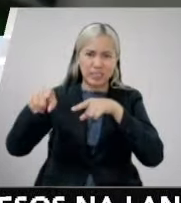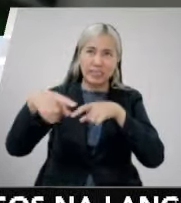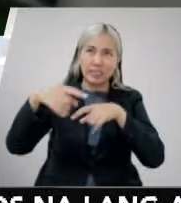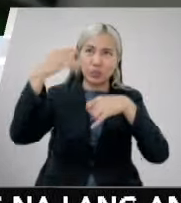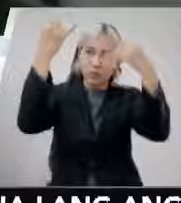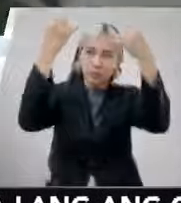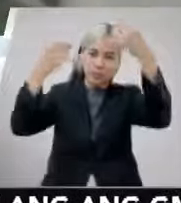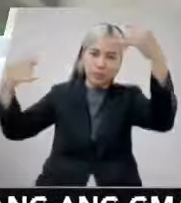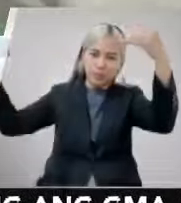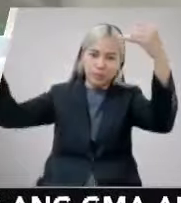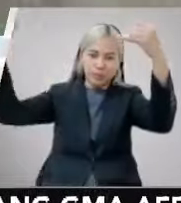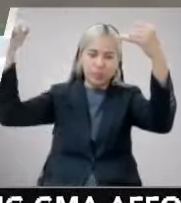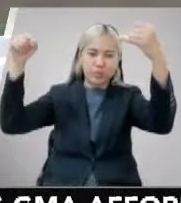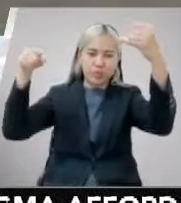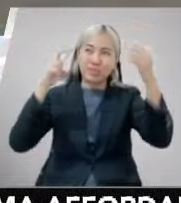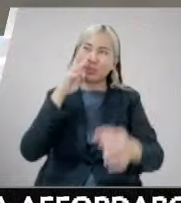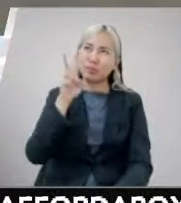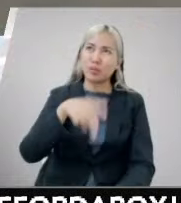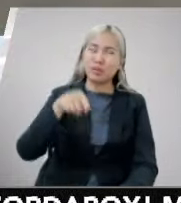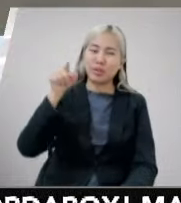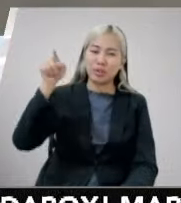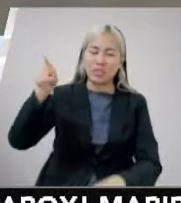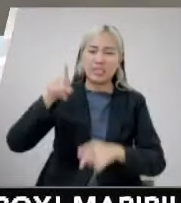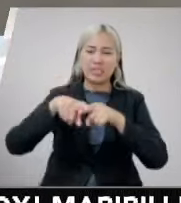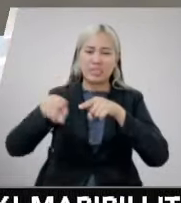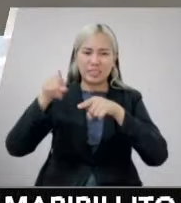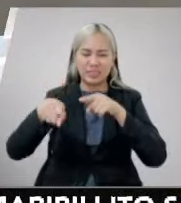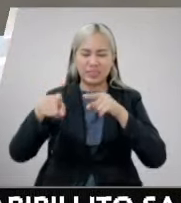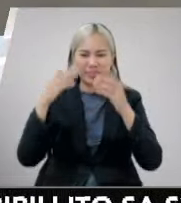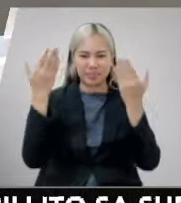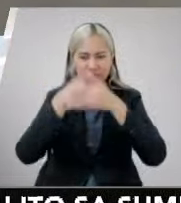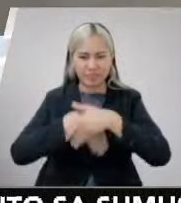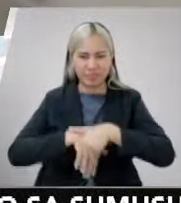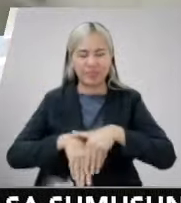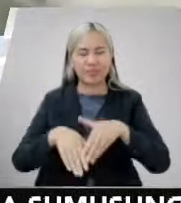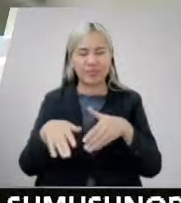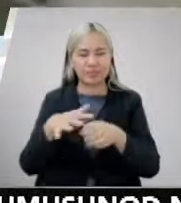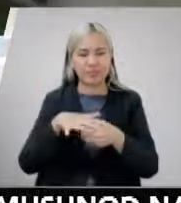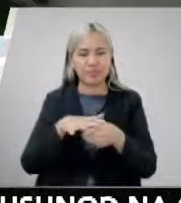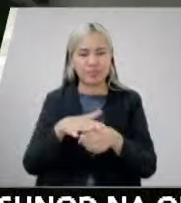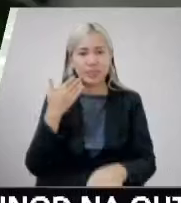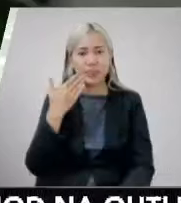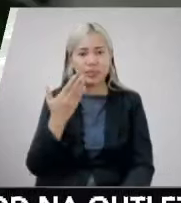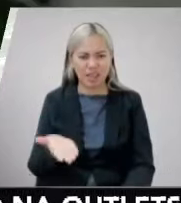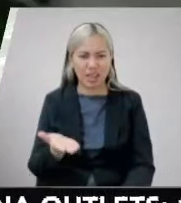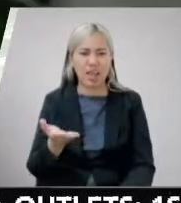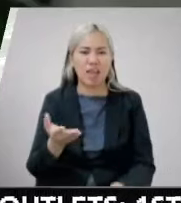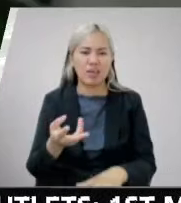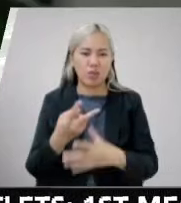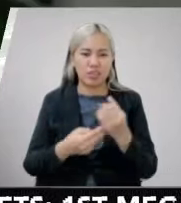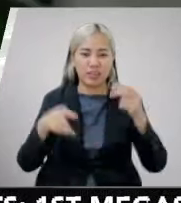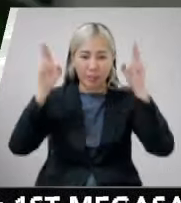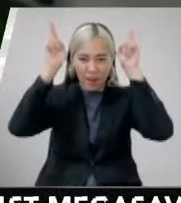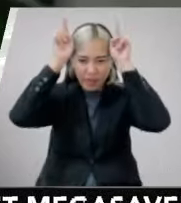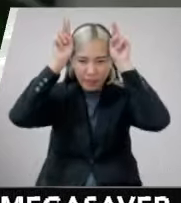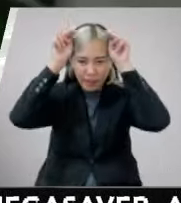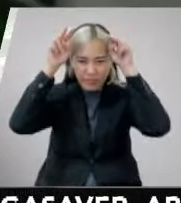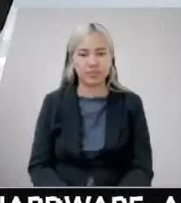raw napansin na biktima ang kable dahil madilim ang lugar. Namatay rin ang sinasakyan niyang kabayo.